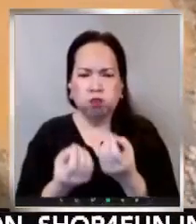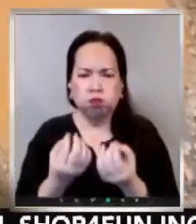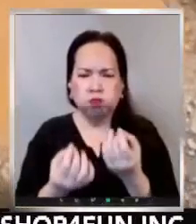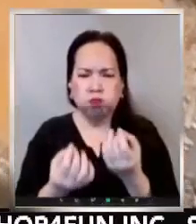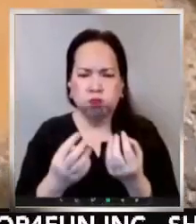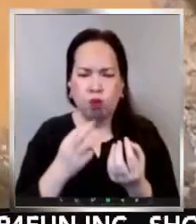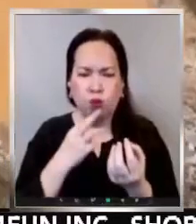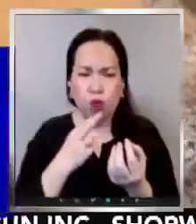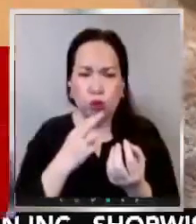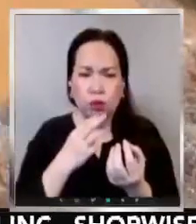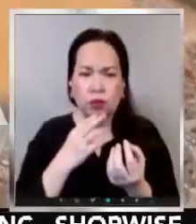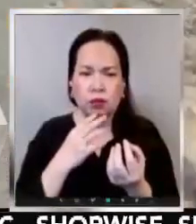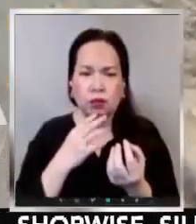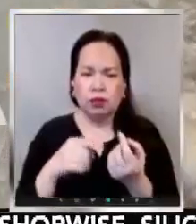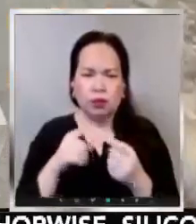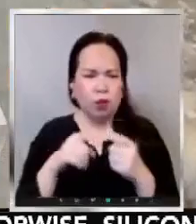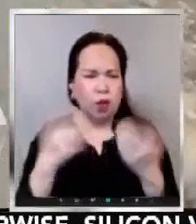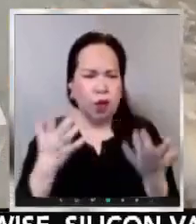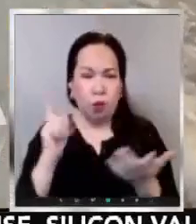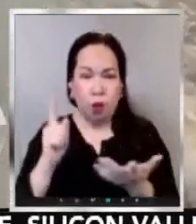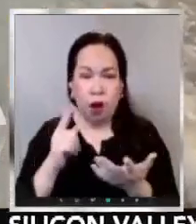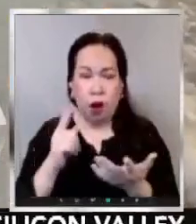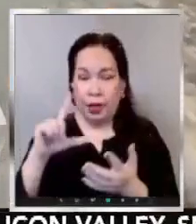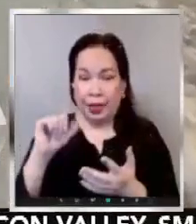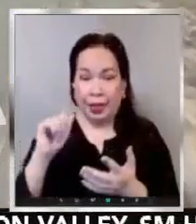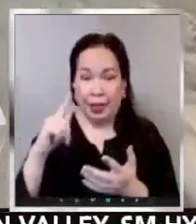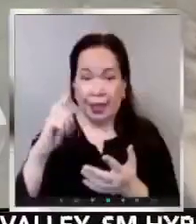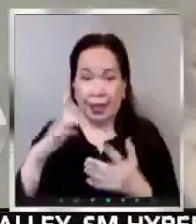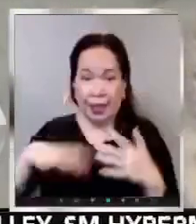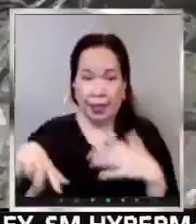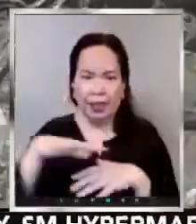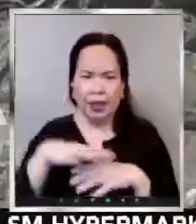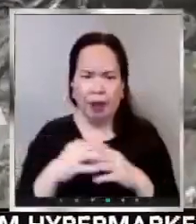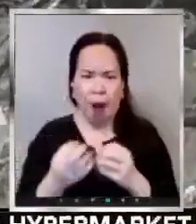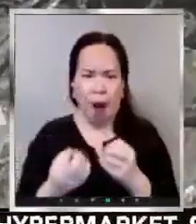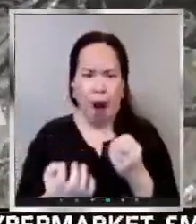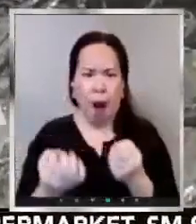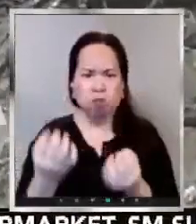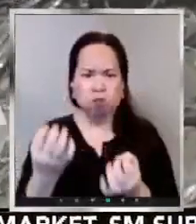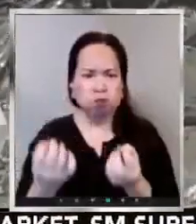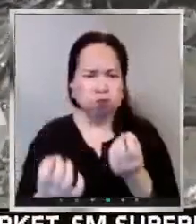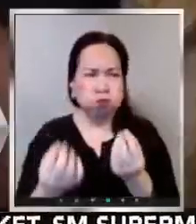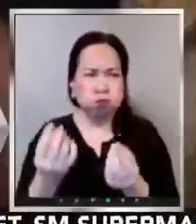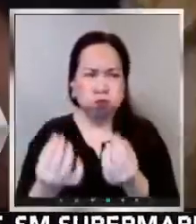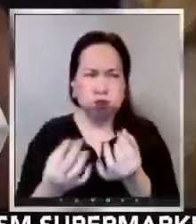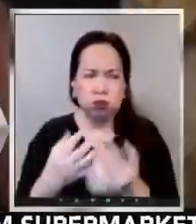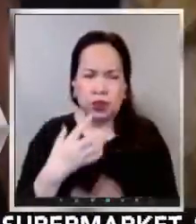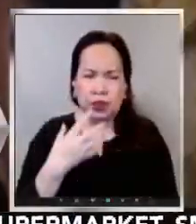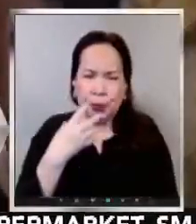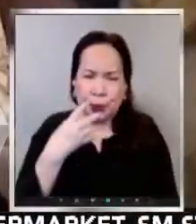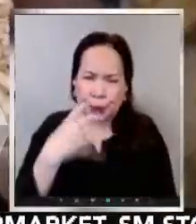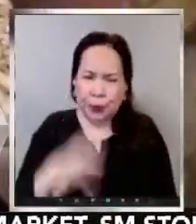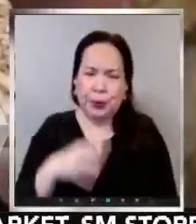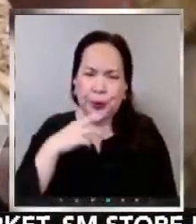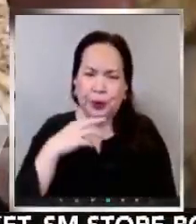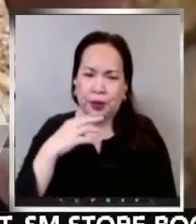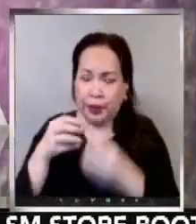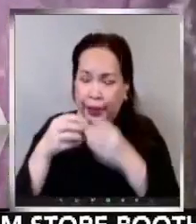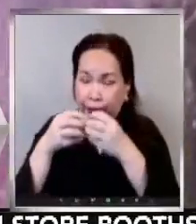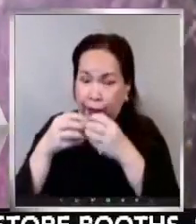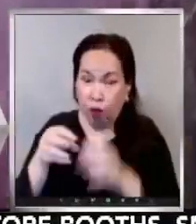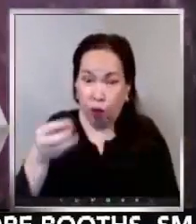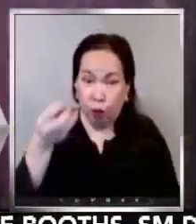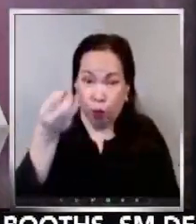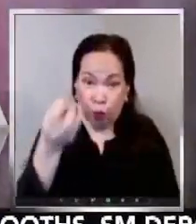Manito. Ang isa ay Boiling Lake sa barangay Nagotgot. Nasa init ng tubig, pwede maglaga ng itlog at mga kamote.